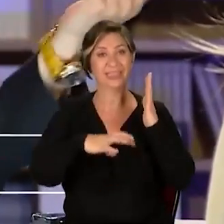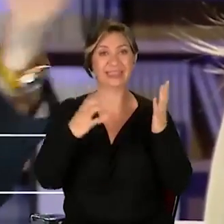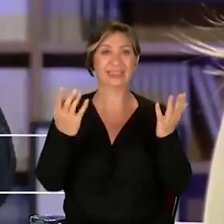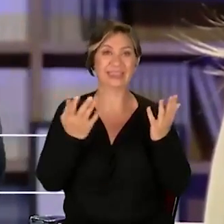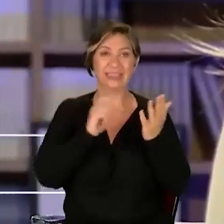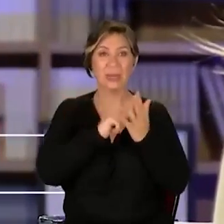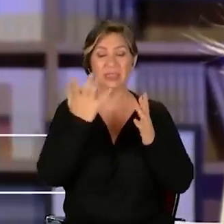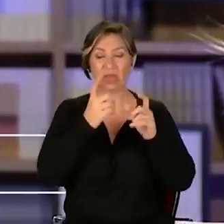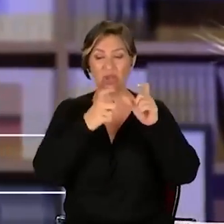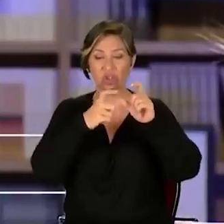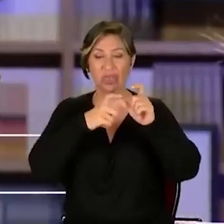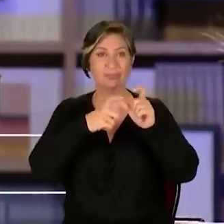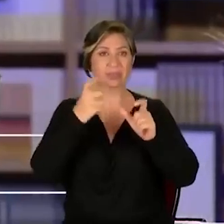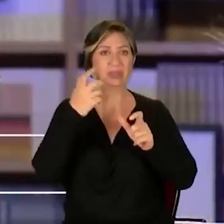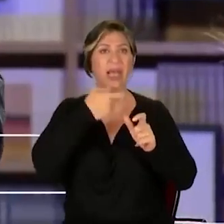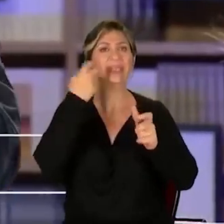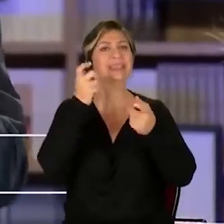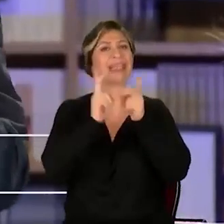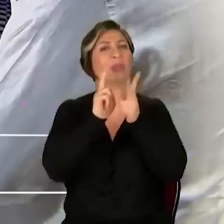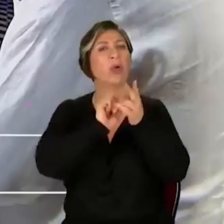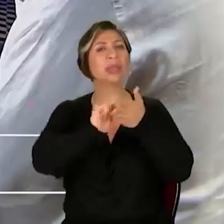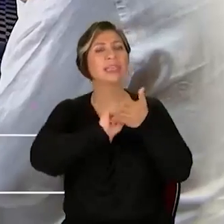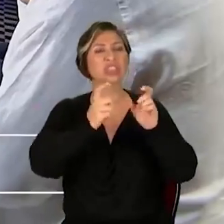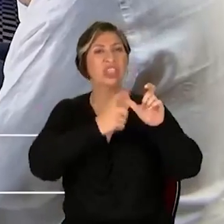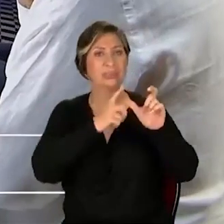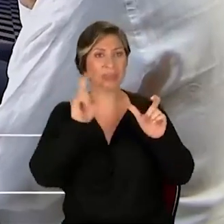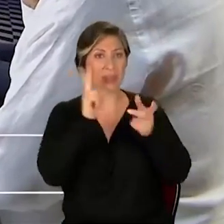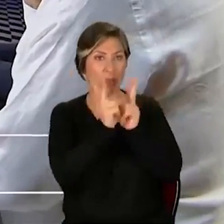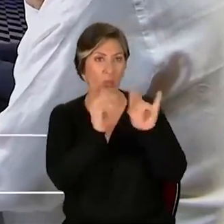mesela Shakespeare metinleriyle